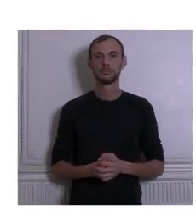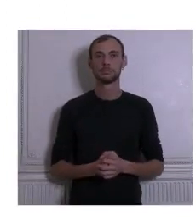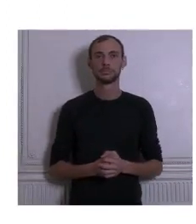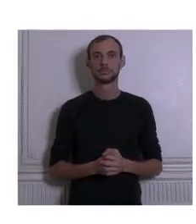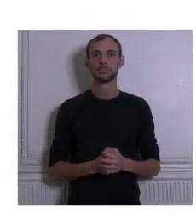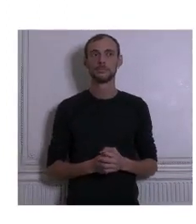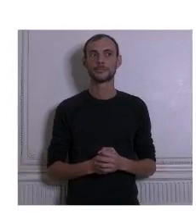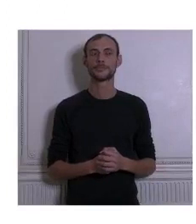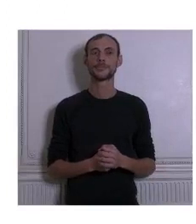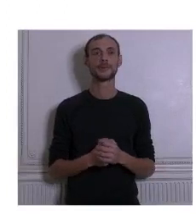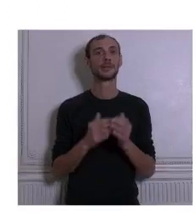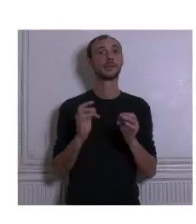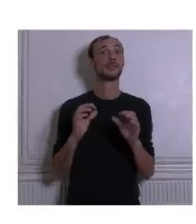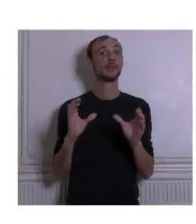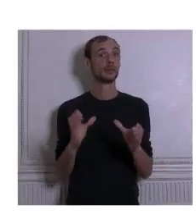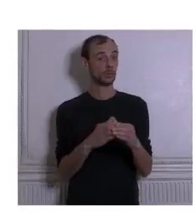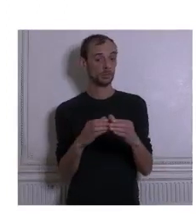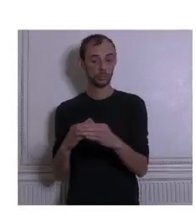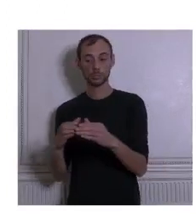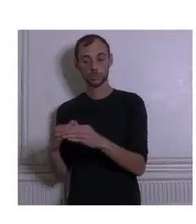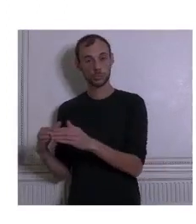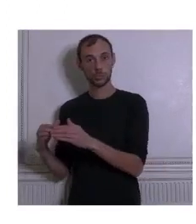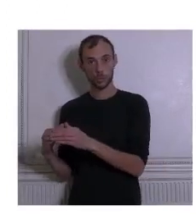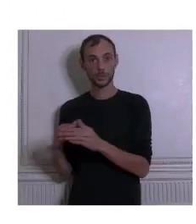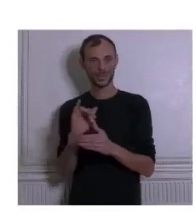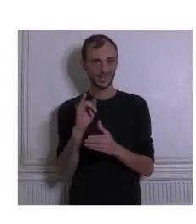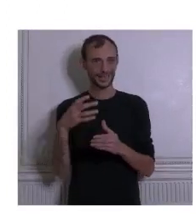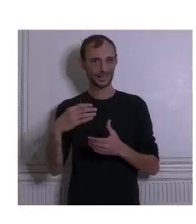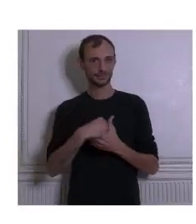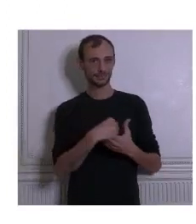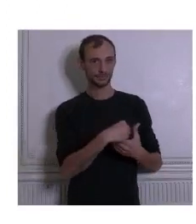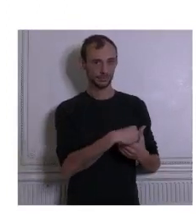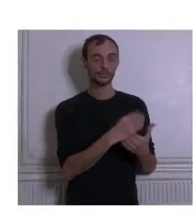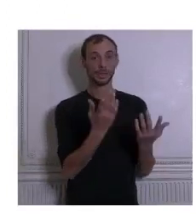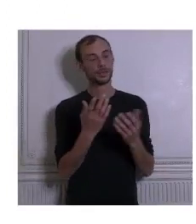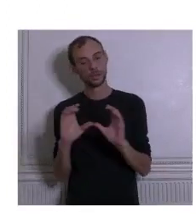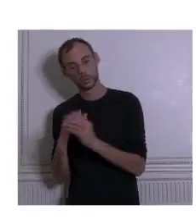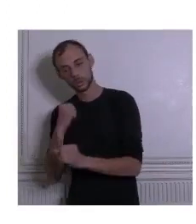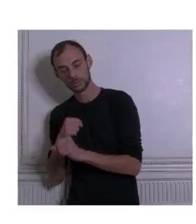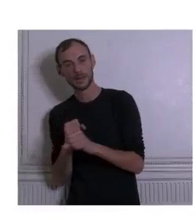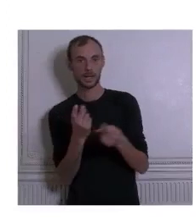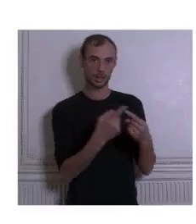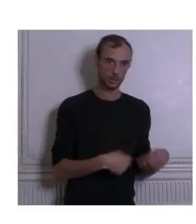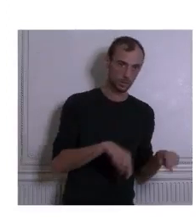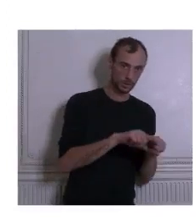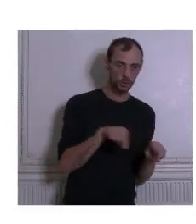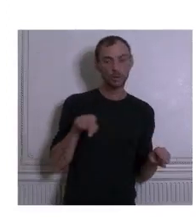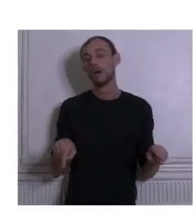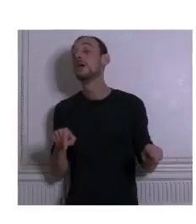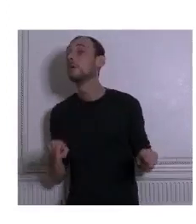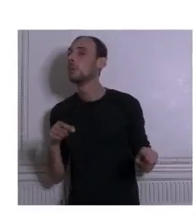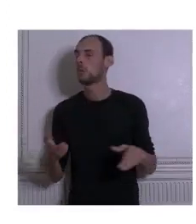serait normal. Alors pourquoi j'étais en colère? Parce que, comme mon collègue M. Benvoir dise ça, j'aurais pu le